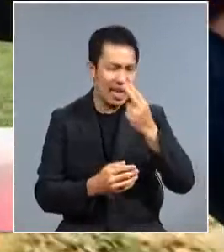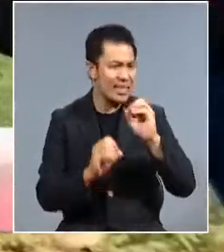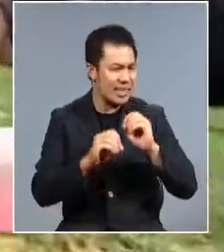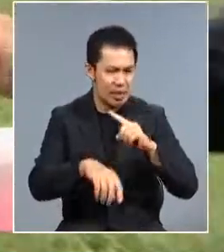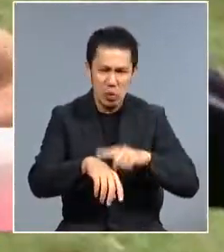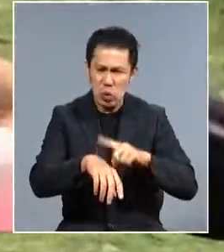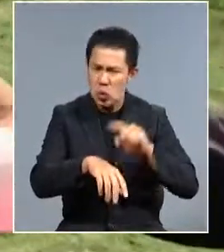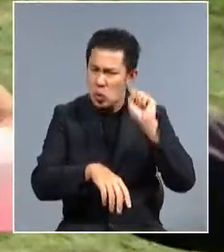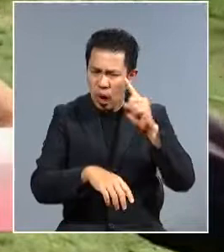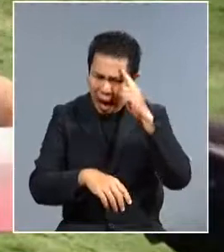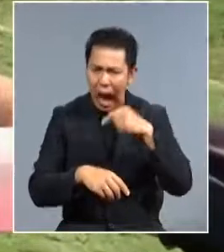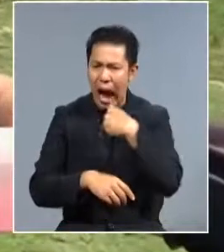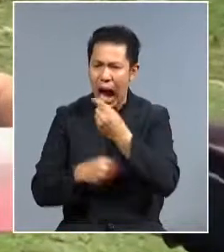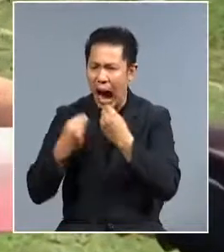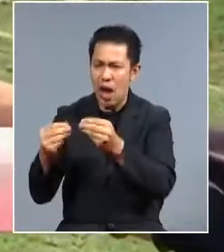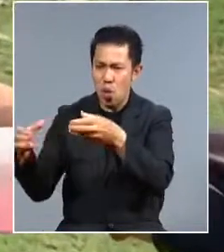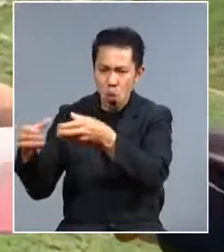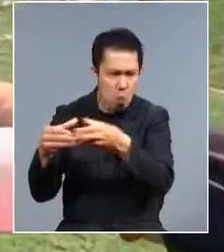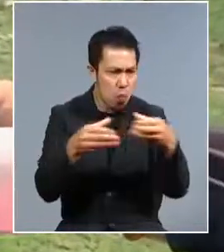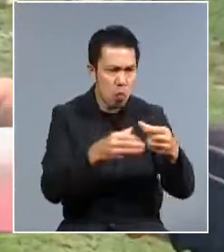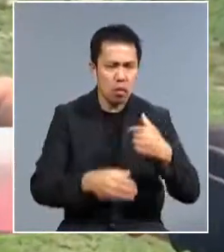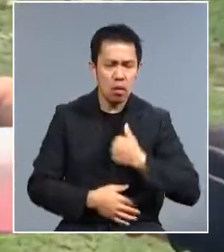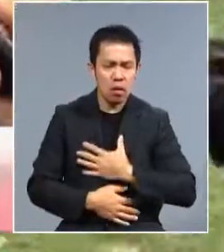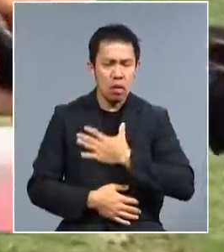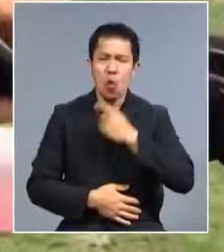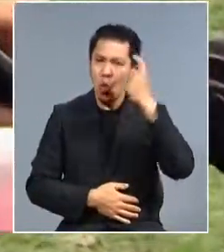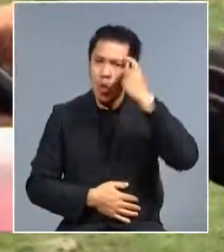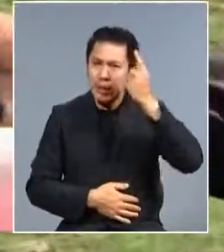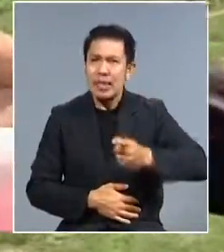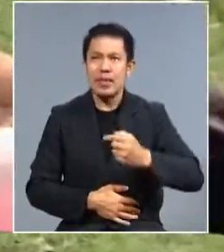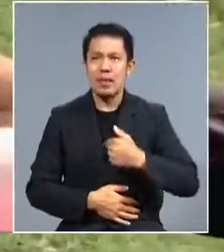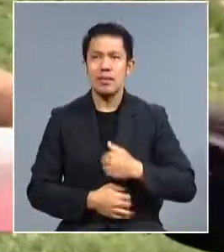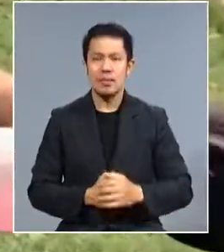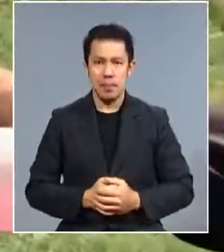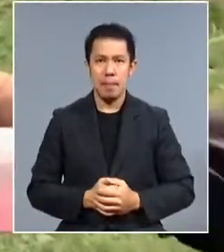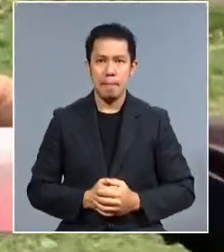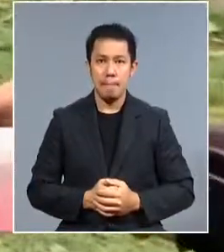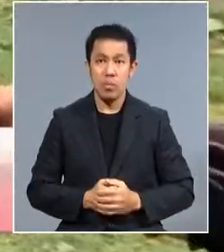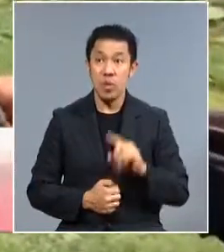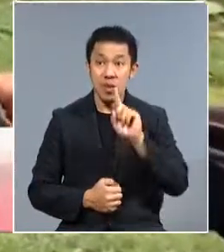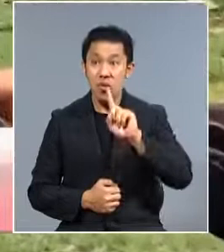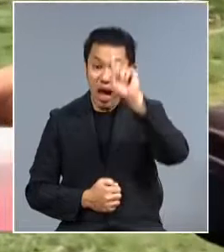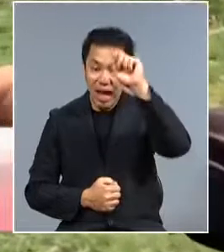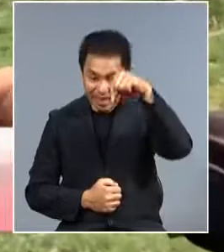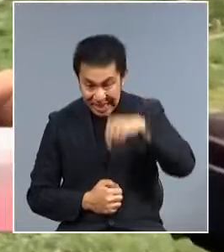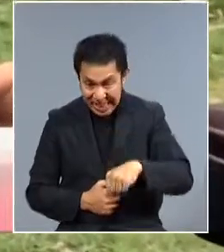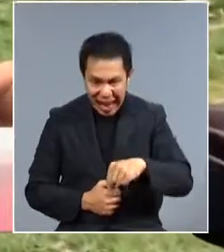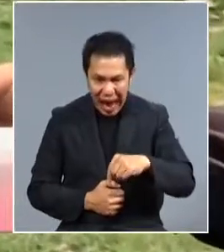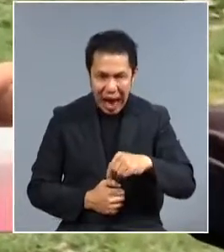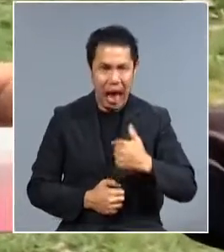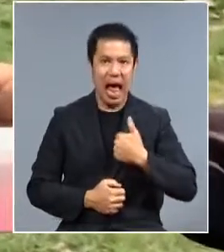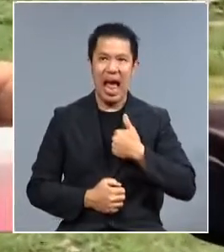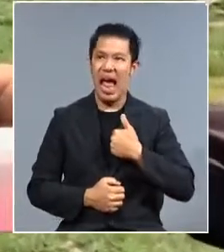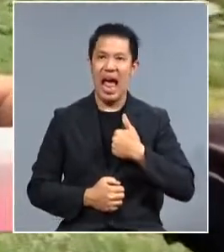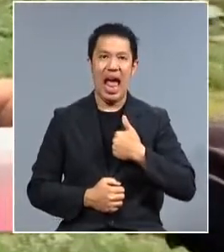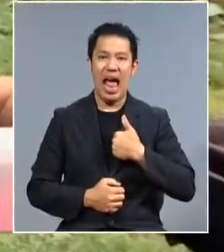เพื่อทั้งสองฝ่ายจะได้สบายใจและจะได้รู้ความจริงบนฟ้าบนแผ่นดินให้รับรู้ว่ารับไม่